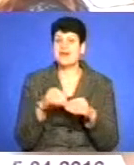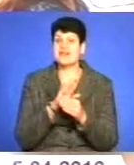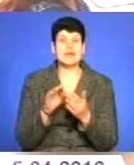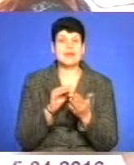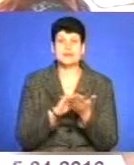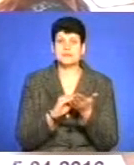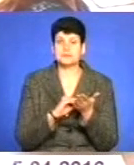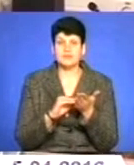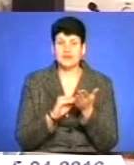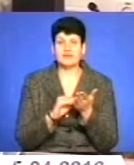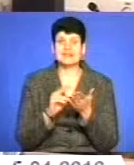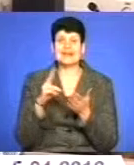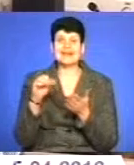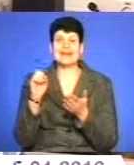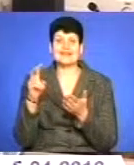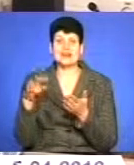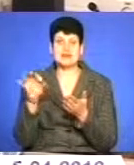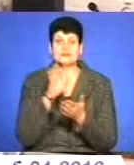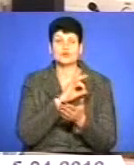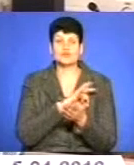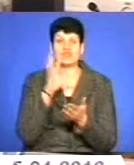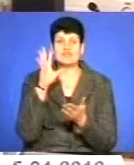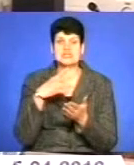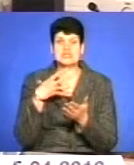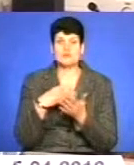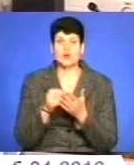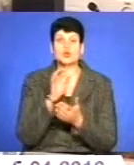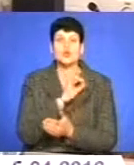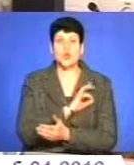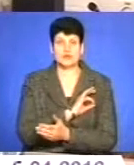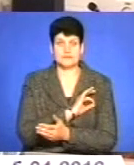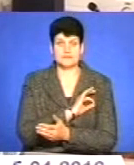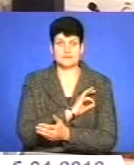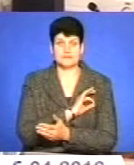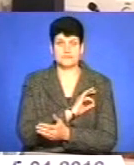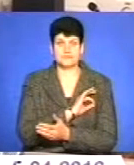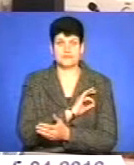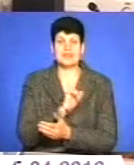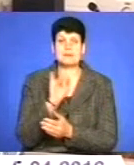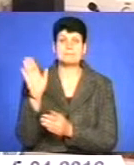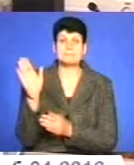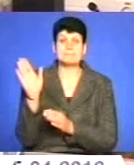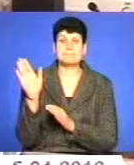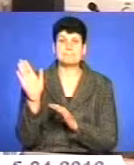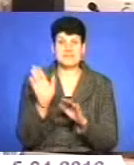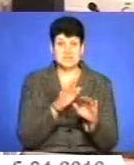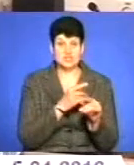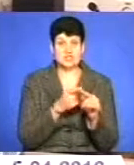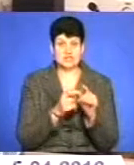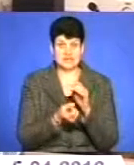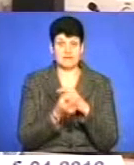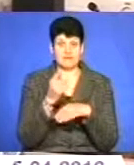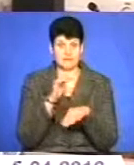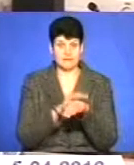у декларації про доходи всі свої доходи, і пізніше це буде виявлено,